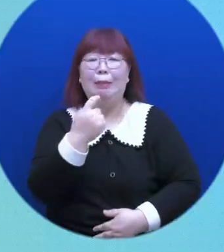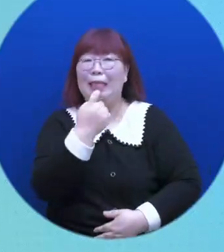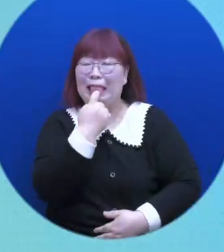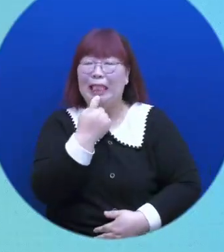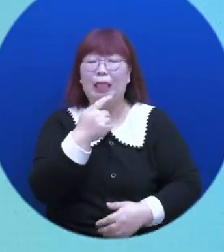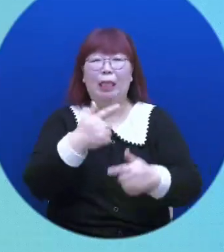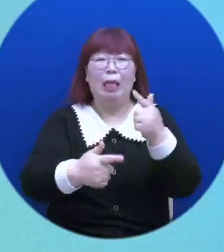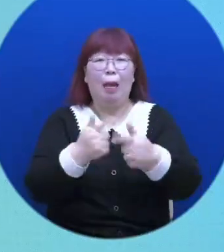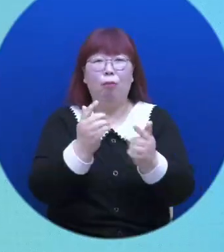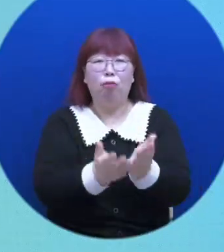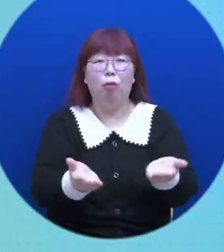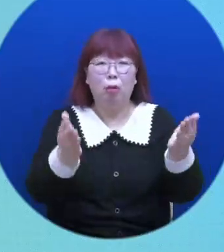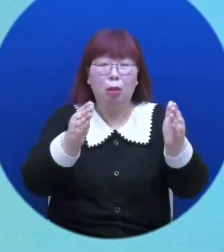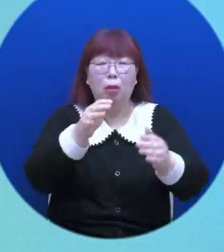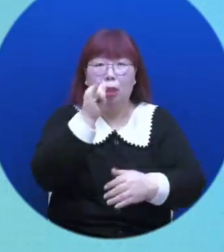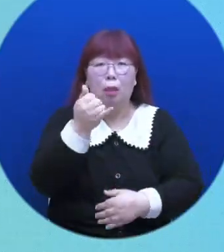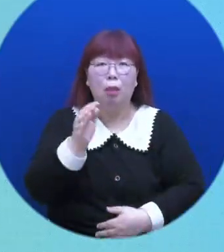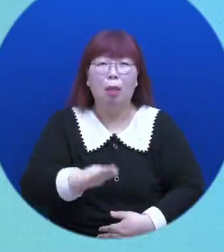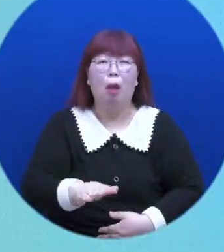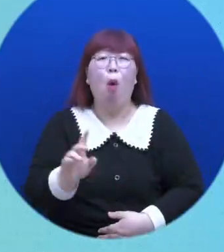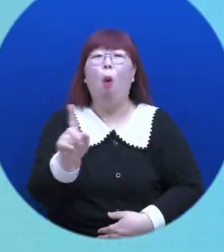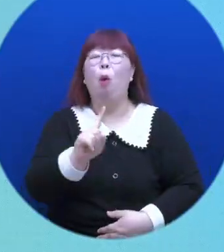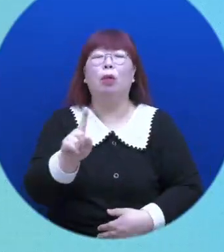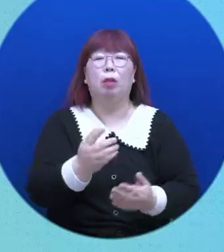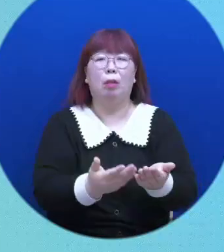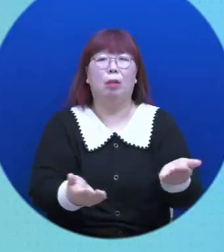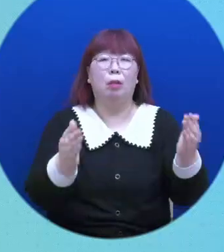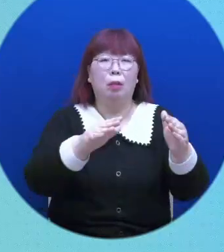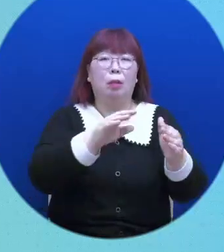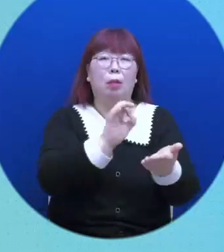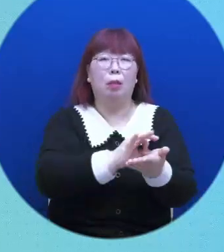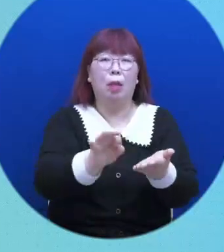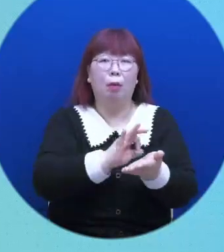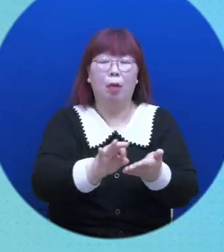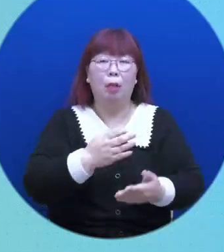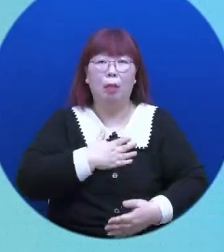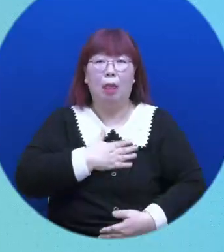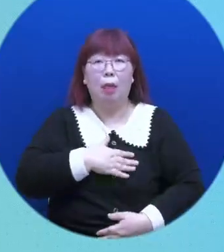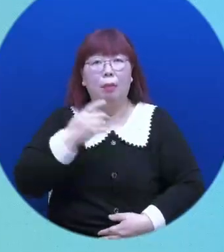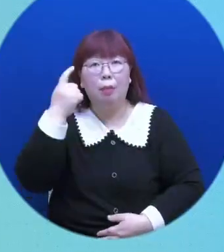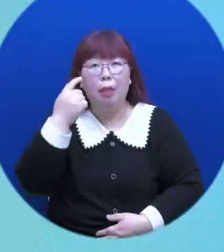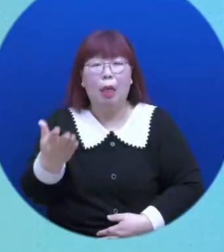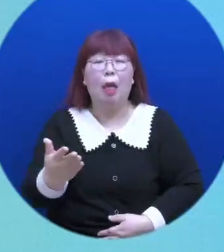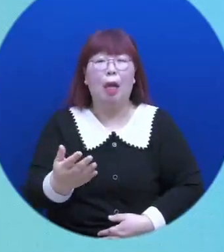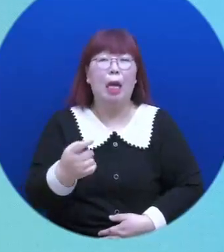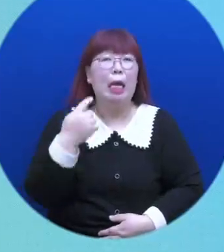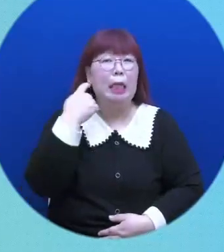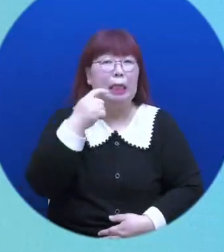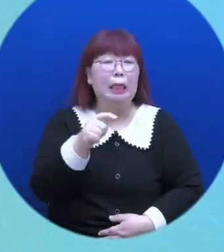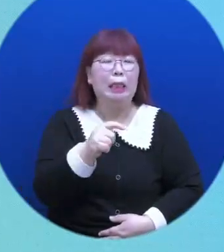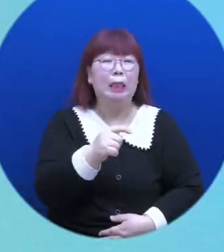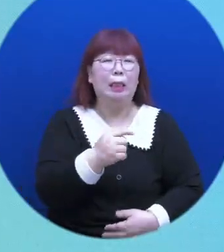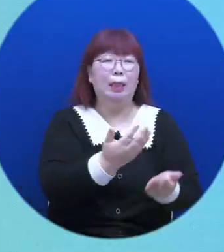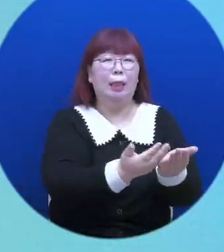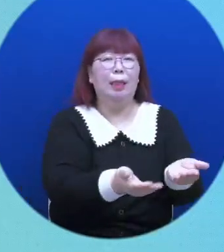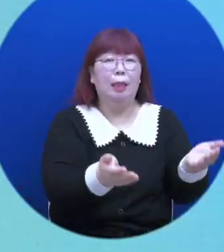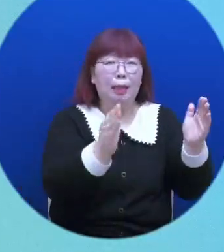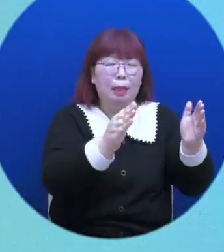나무그릇, 질그릇이 있는데 어떤 그릇을 사용하는지 아느냐? 금그릇을 쓰는 게